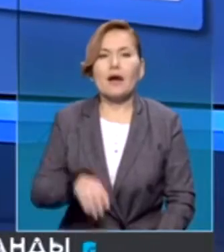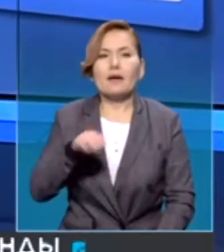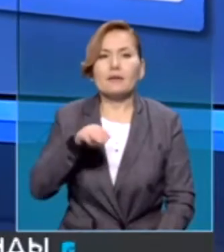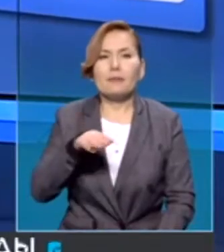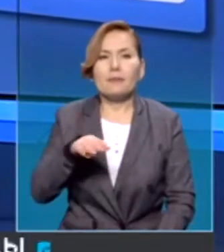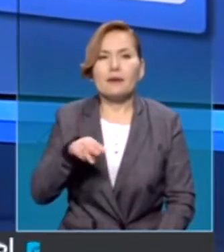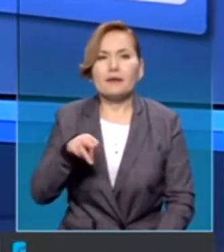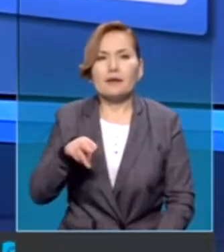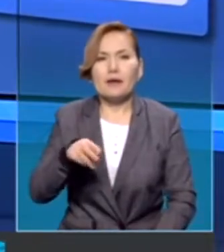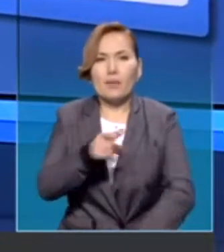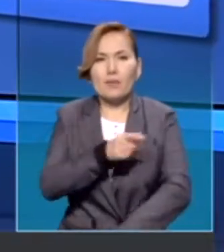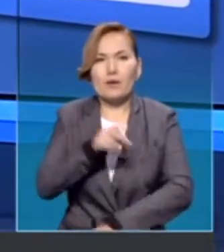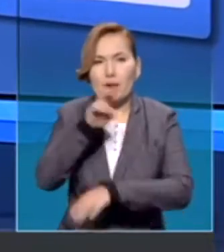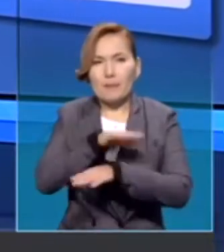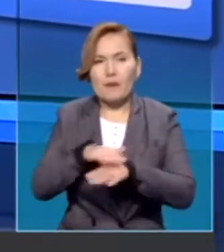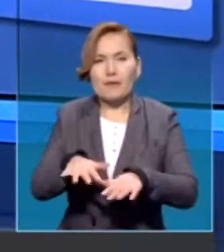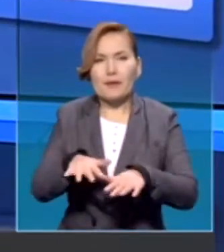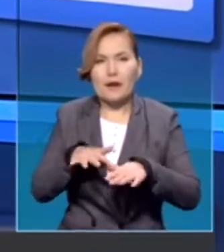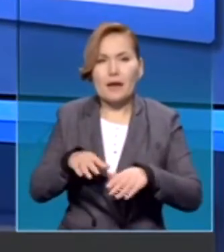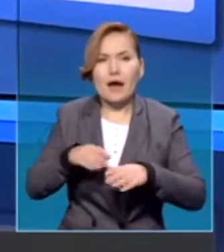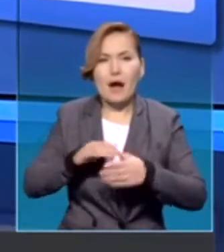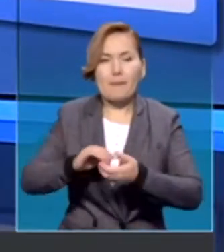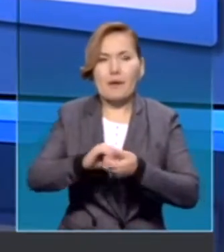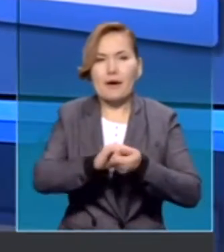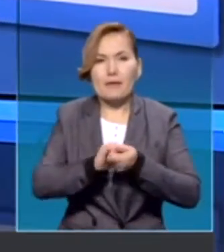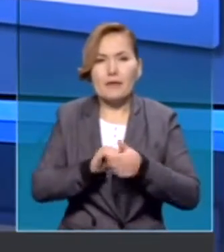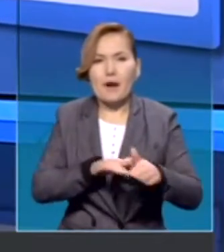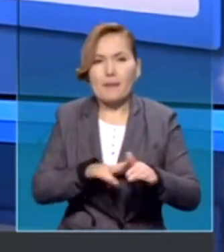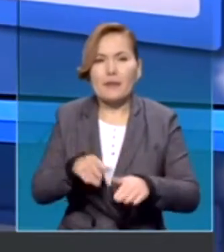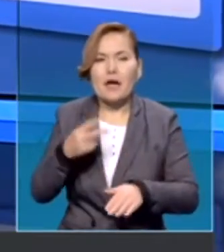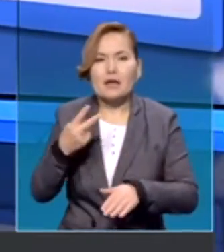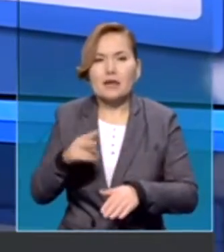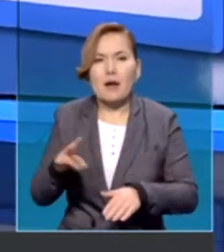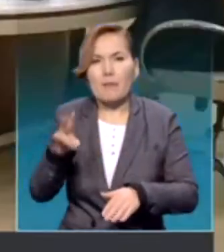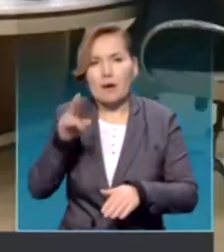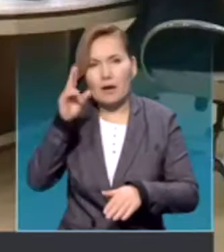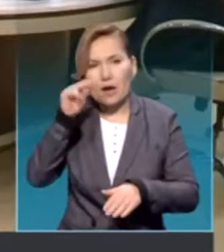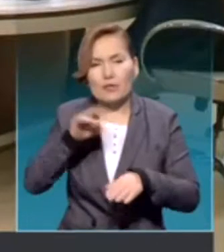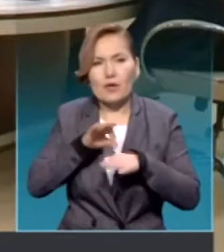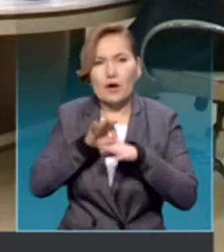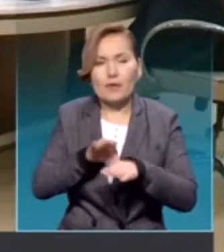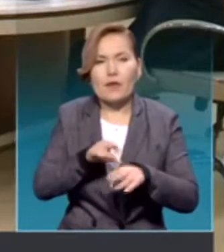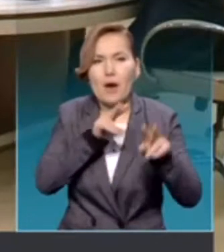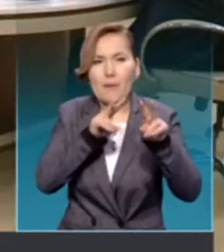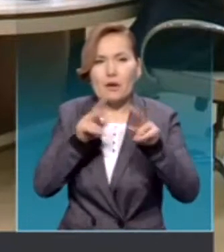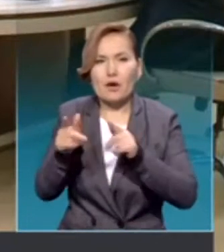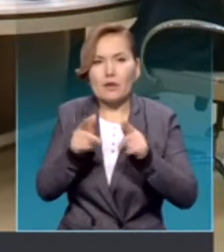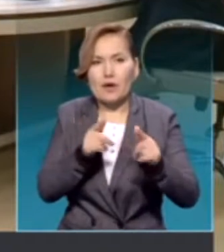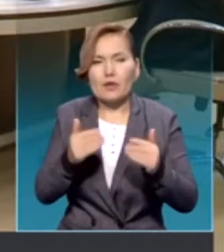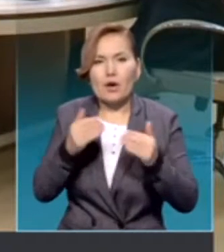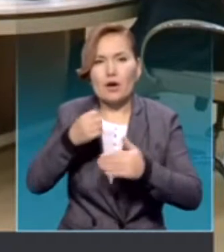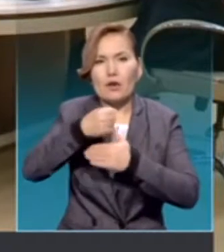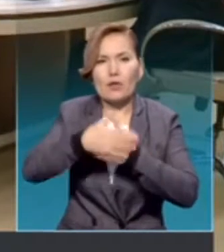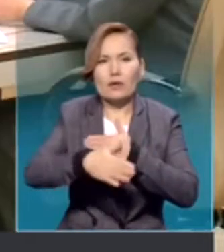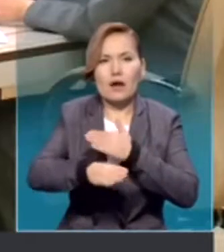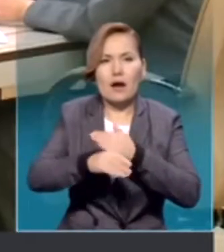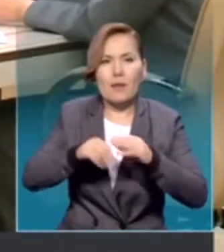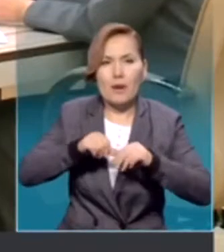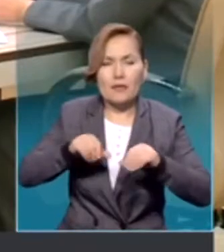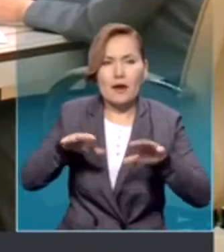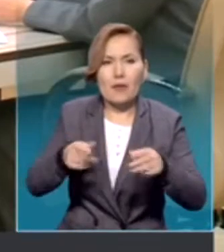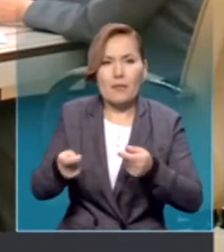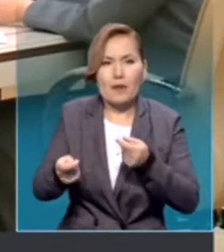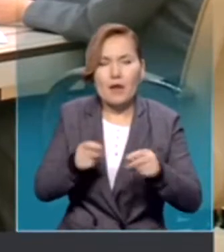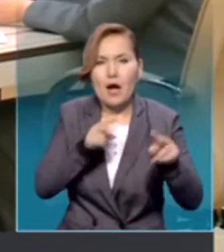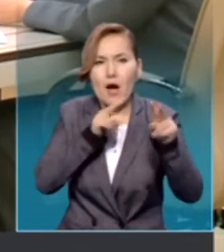ТМДға мүше мемлекеттердің парламентаралық ассамблеясының миссиясы 20 қарашада өтетін сайлауды бақылауға дайын. Бүгін орталық сайлау комиссиясының